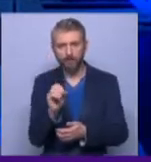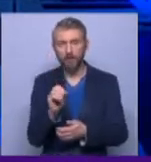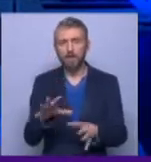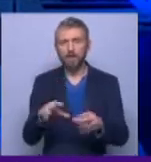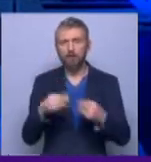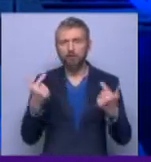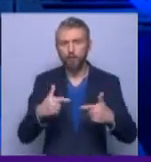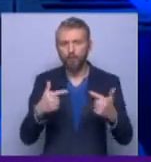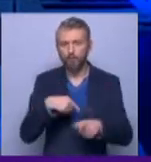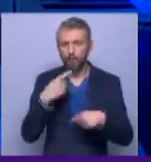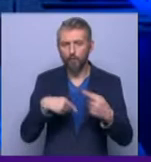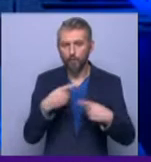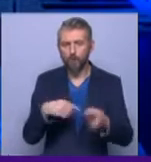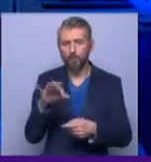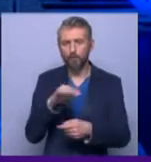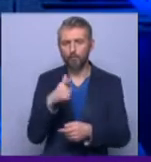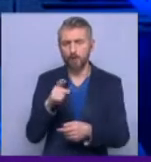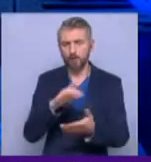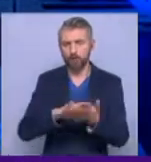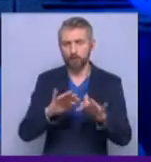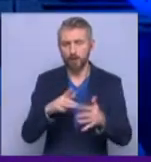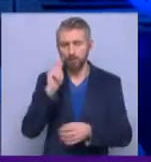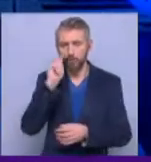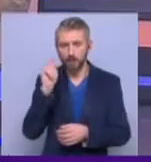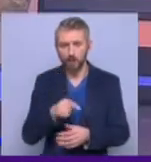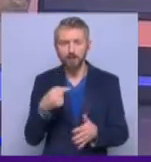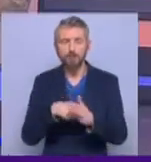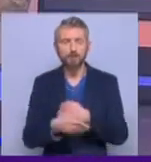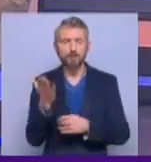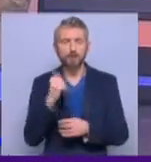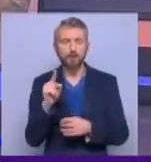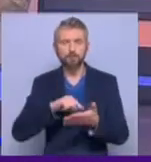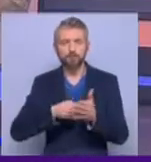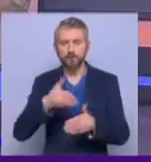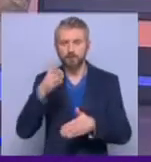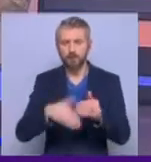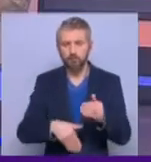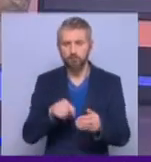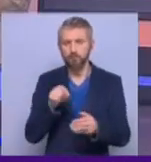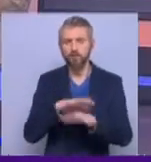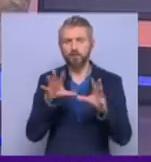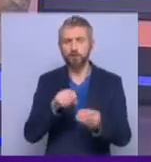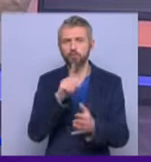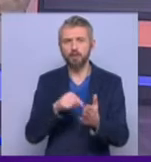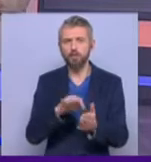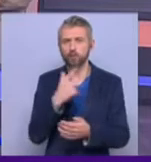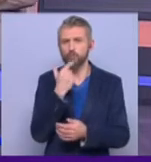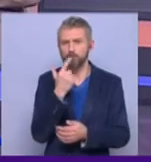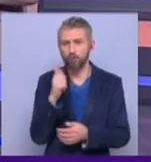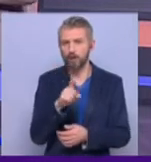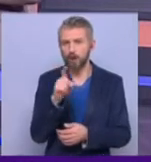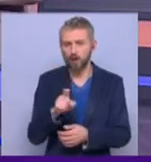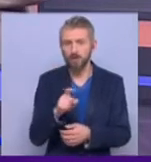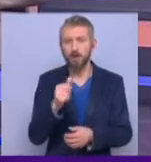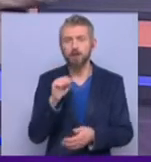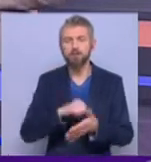ми говоримо відносно газової ситуації в Україні. Себто давайте, аби поставити крапку в цьому загальному питанню про червоний газ. Тобто